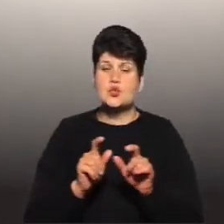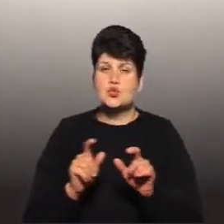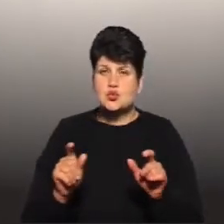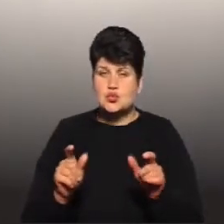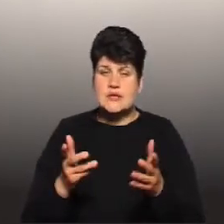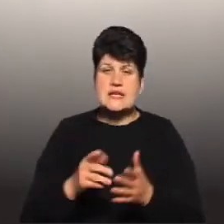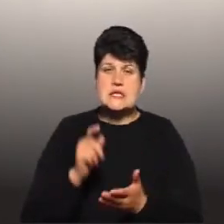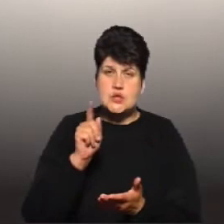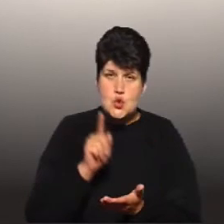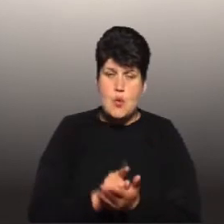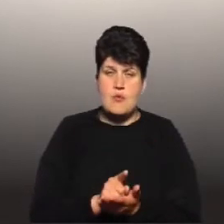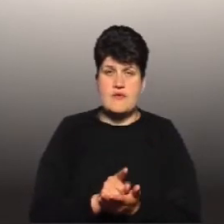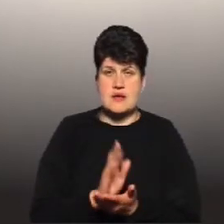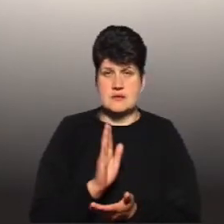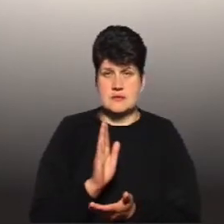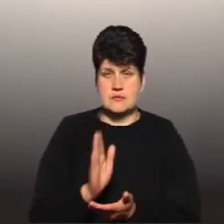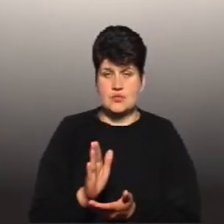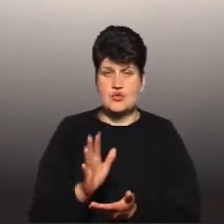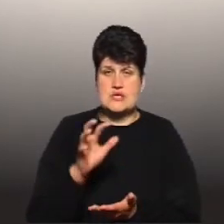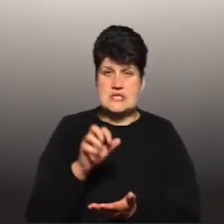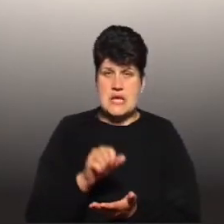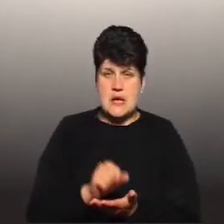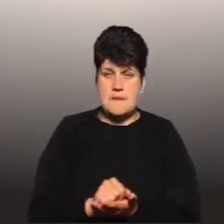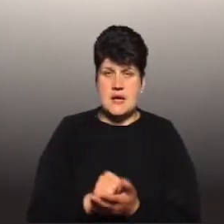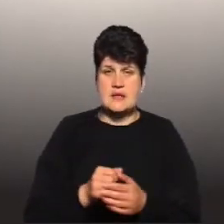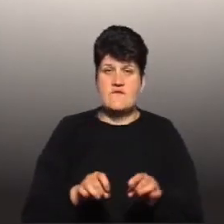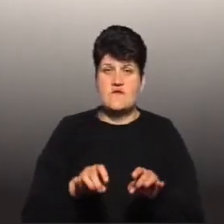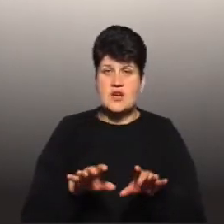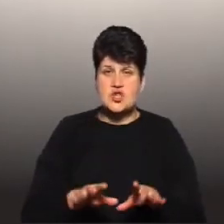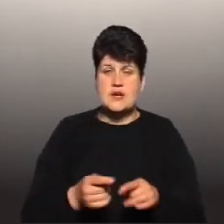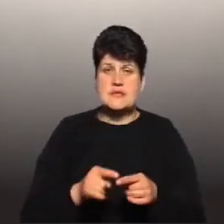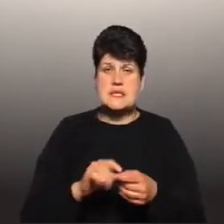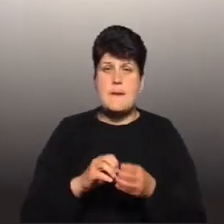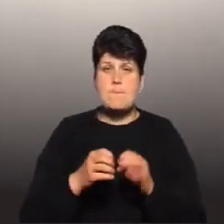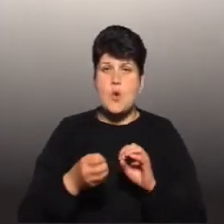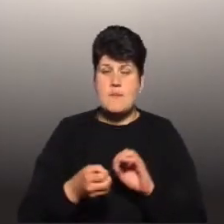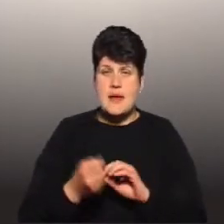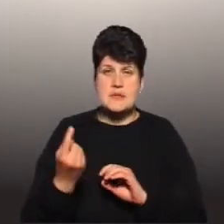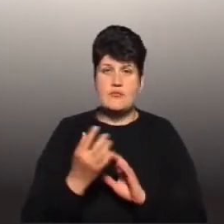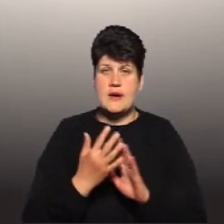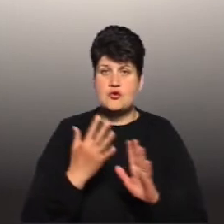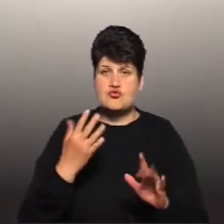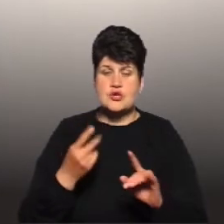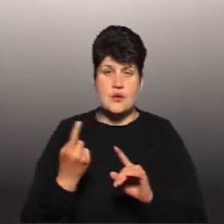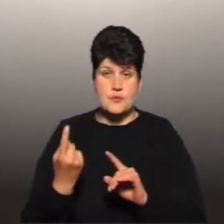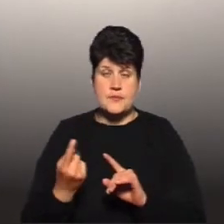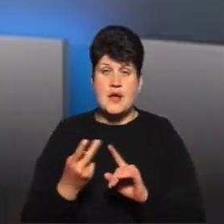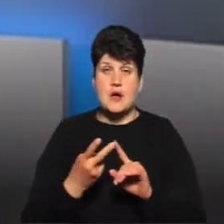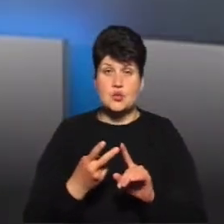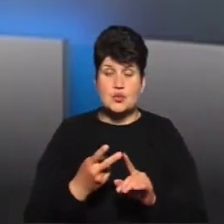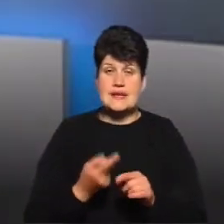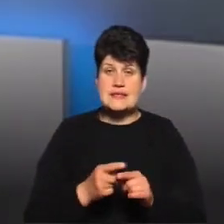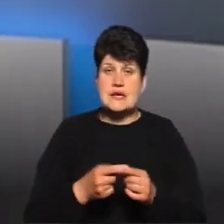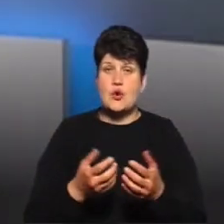зобов'язані займатися вирішенням цієї проблеми, це в першу чергу, і друге, отримувати певні